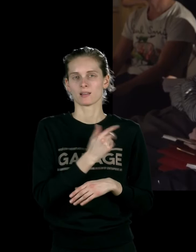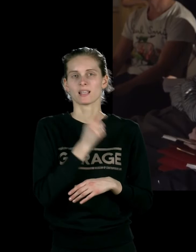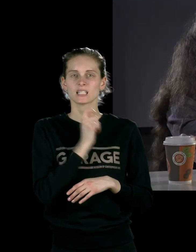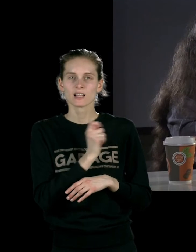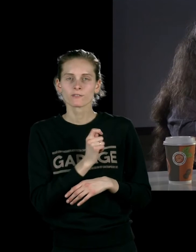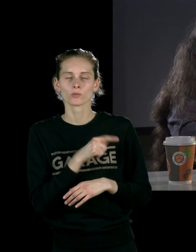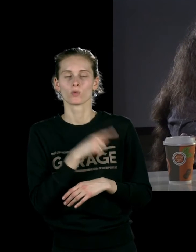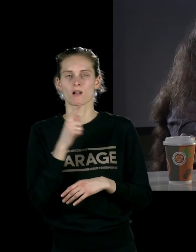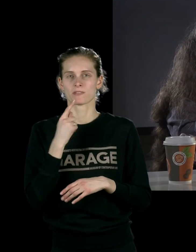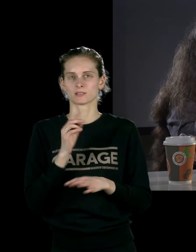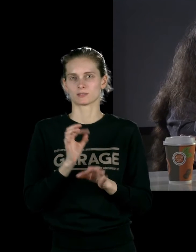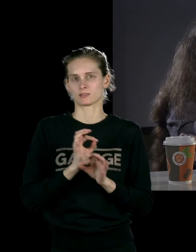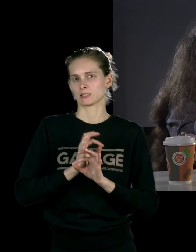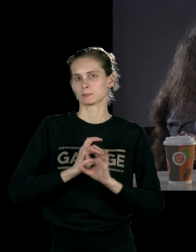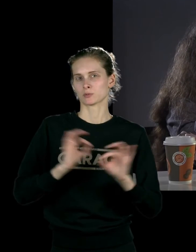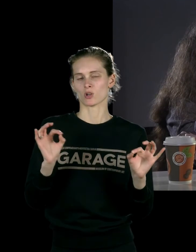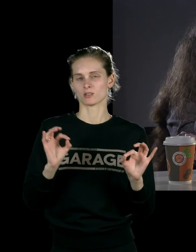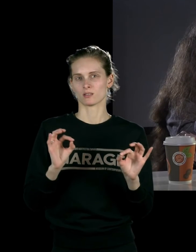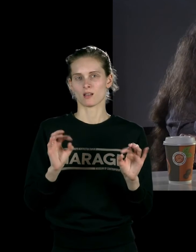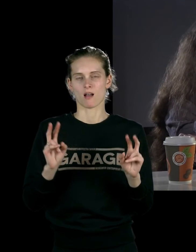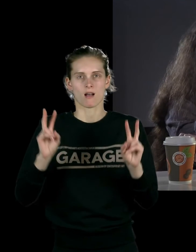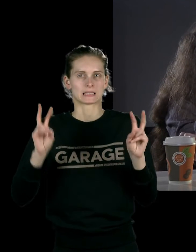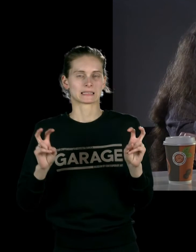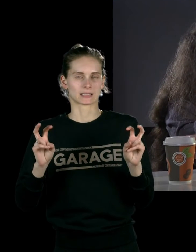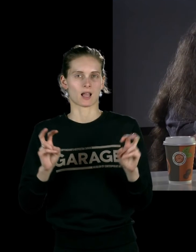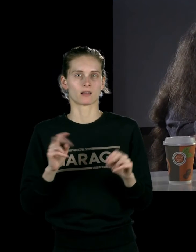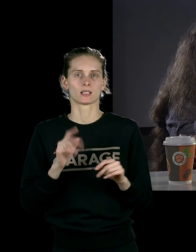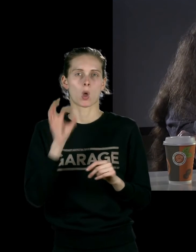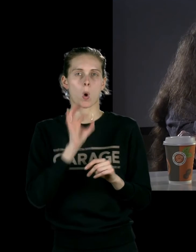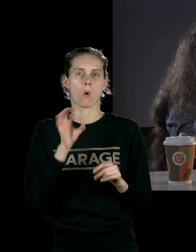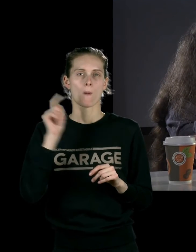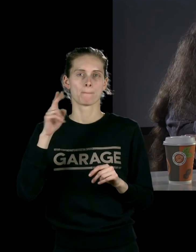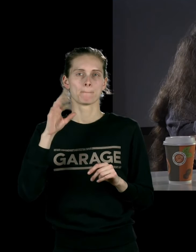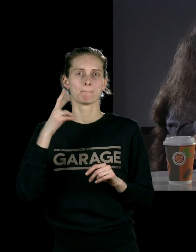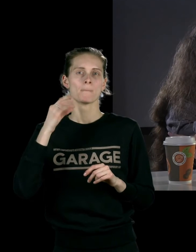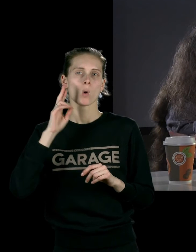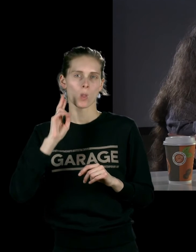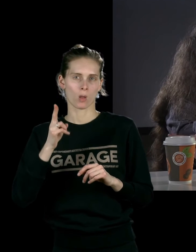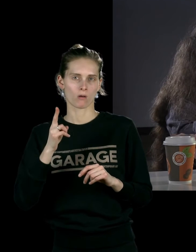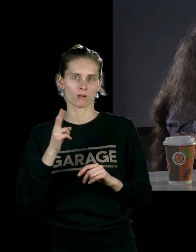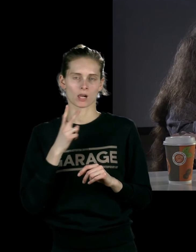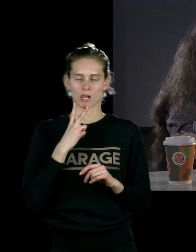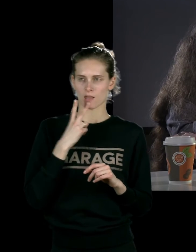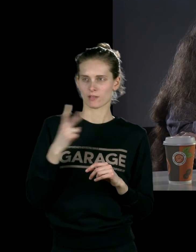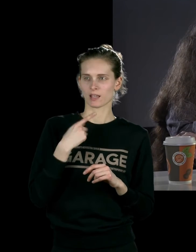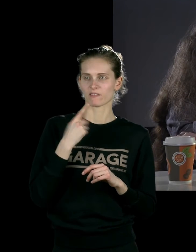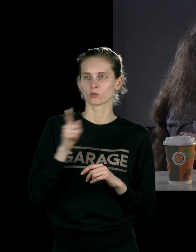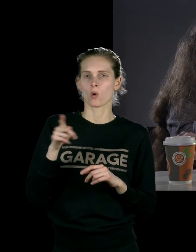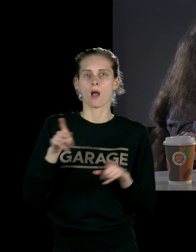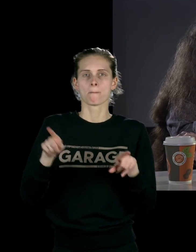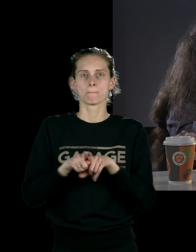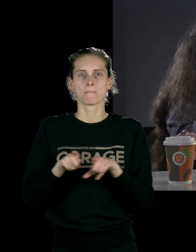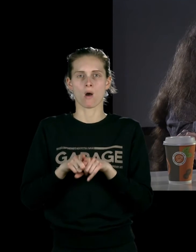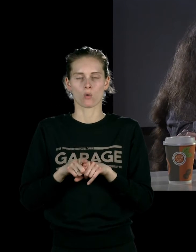замечательные филиппики по отношению в адрес Поллока, про которого он говорит, что это больше всего похоже на груду старых шнурков